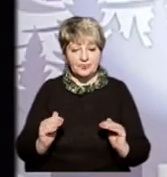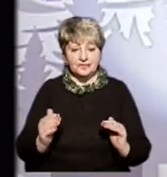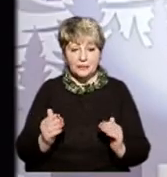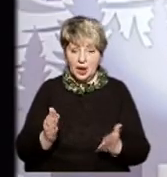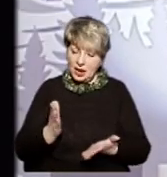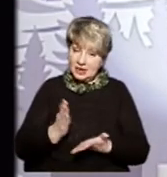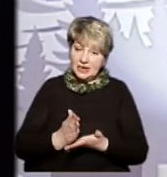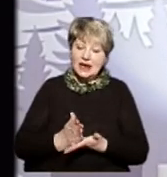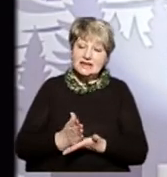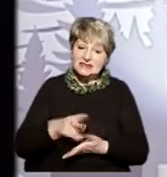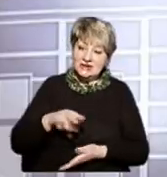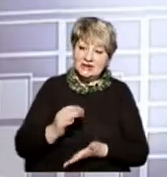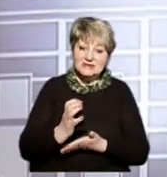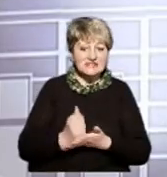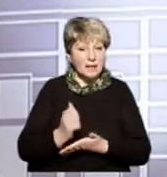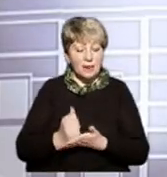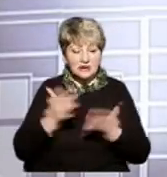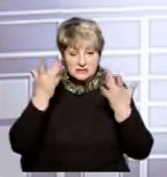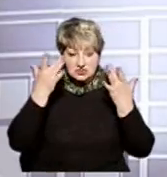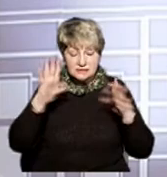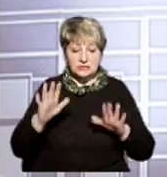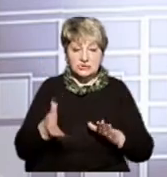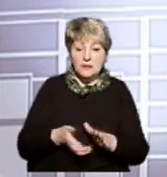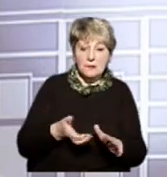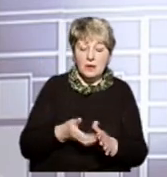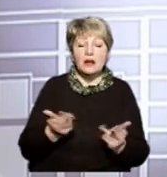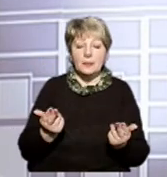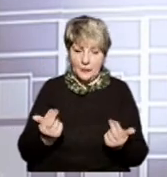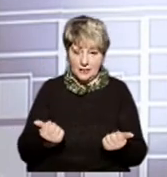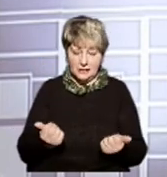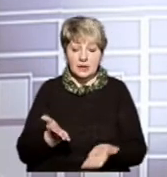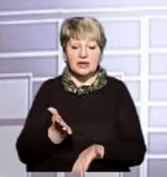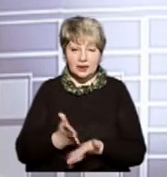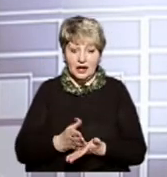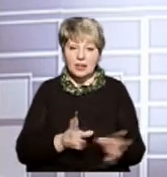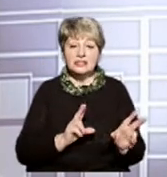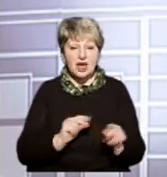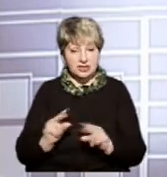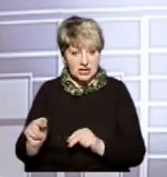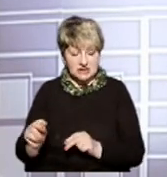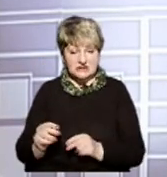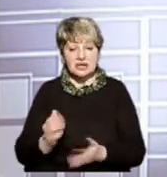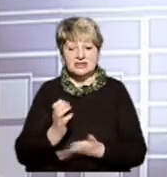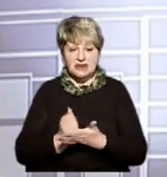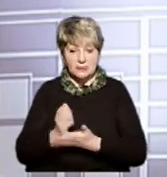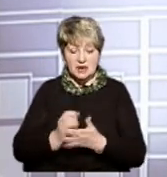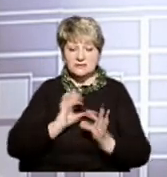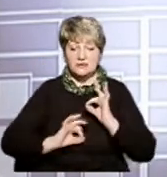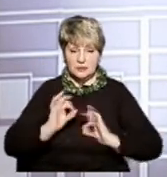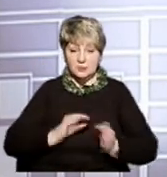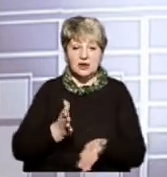на випадок перебою з постачанням? Так, є запас ліків, на щастя, на зараз, і